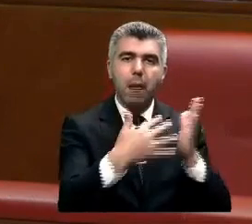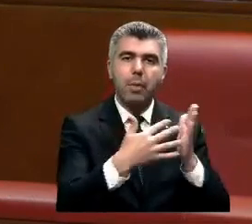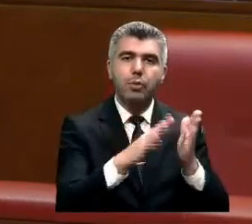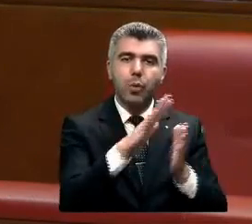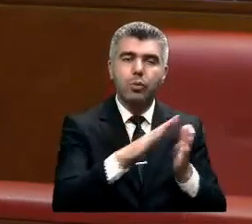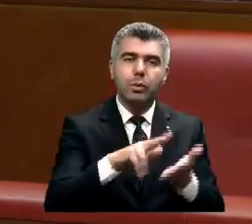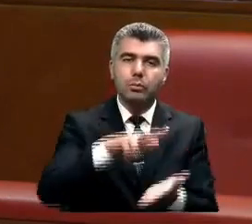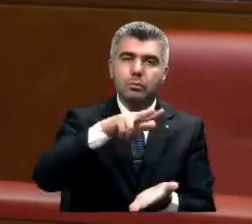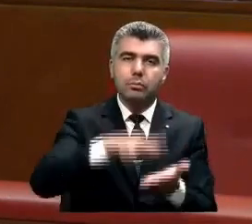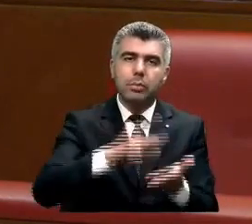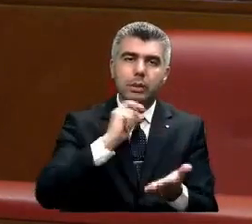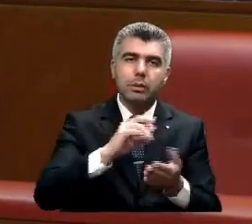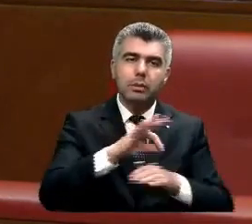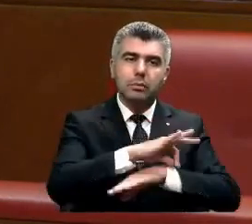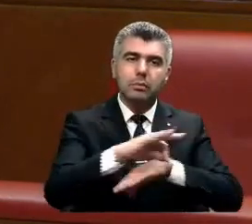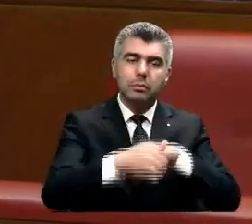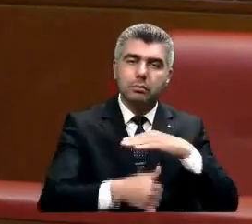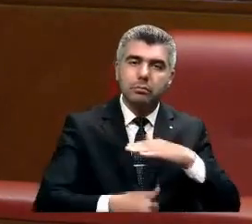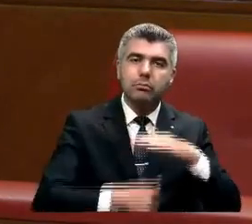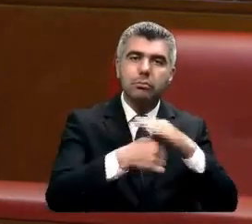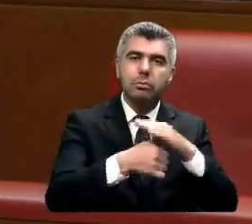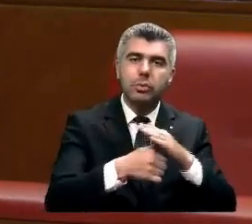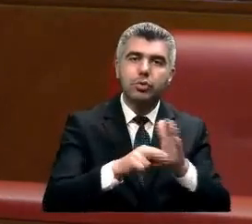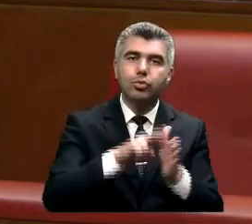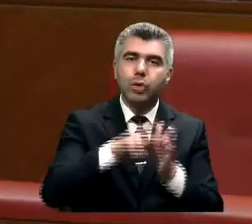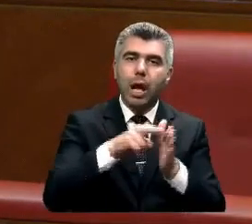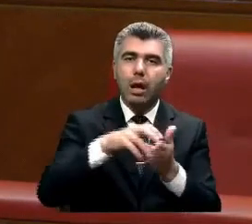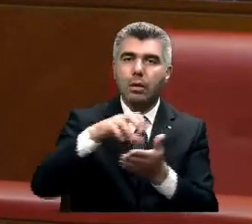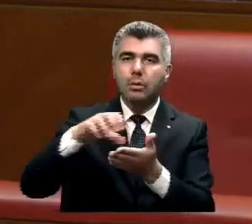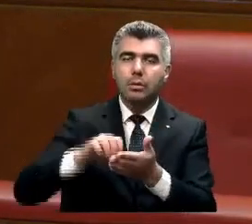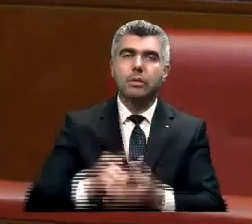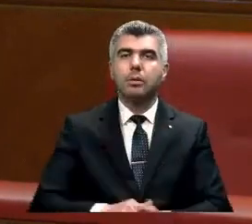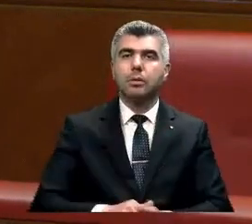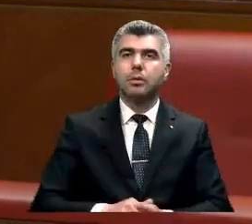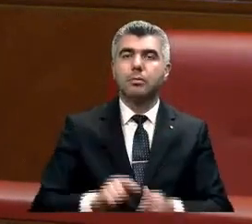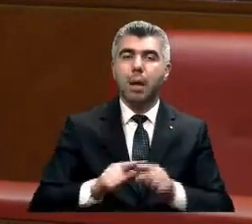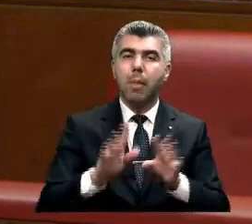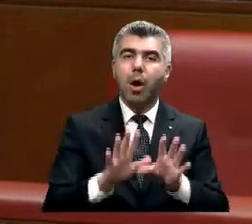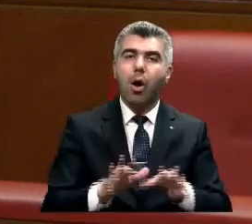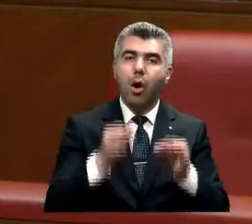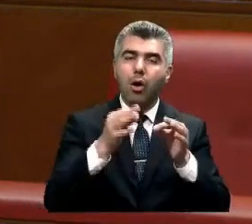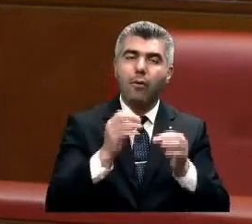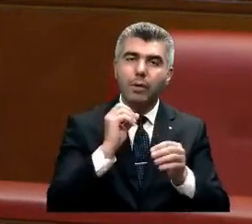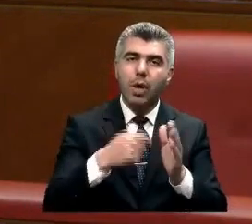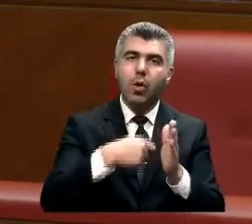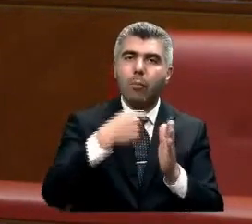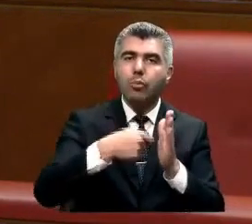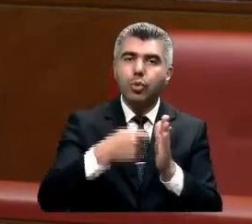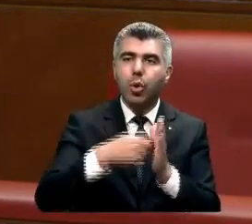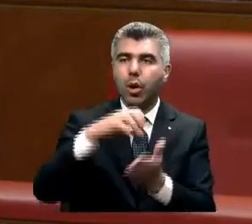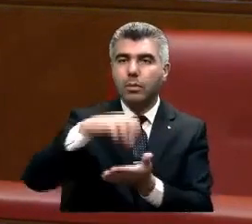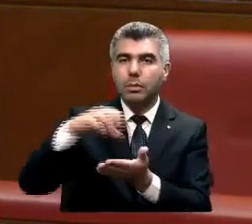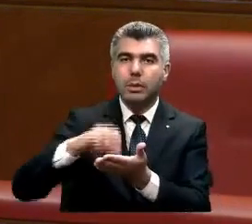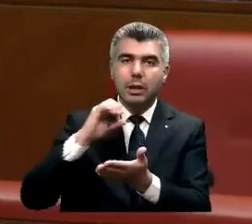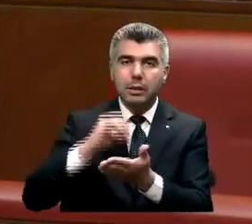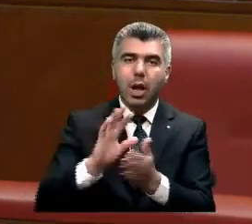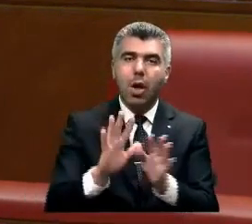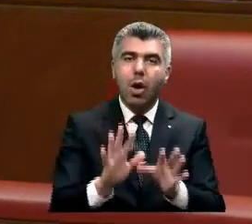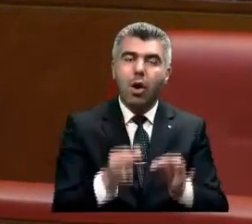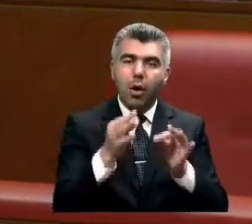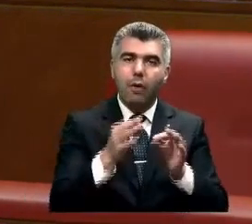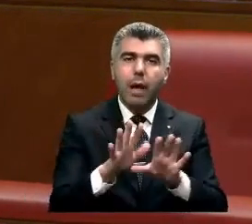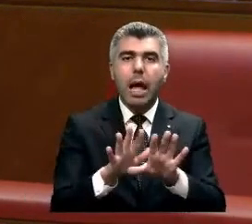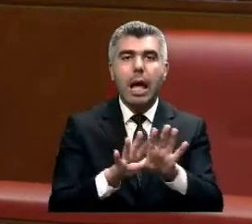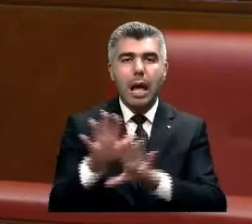من طرف الوكاله المغربيه للتنميه الانشطه في هذا الصدد تم تحديد الدفعه الاولى من مشاريع المناطق اللوجستيكيه ذات الاولويه